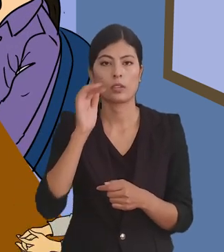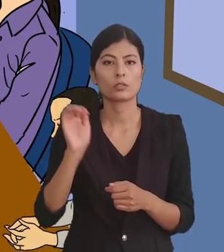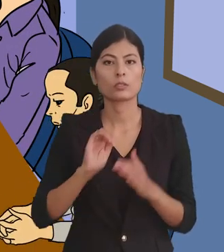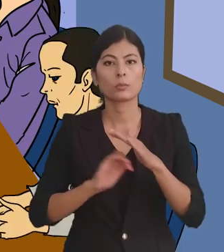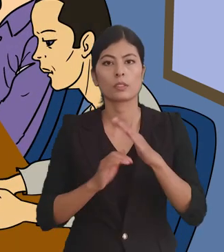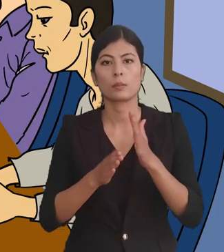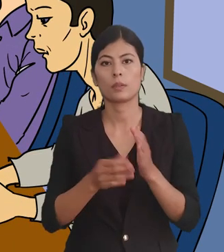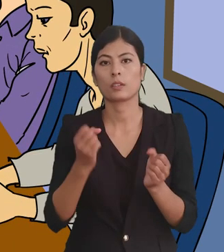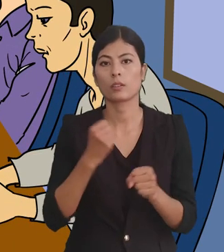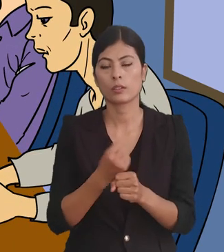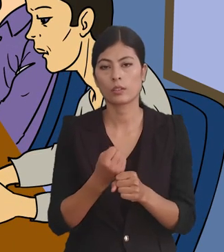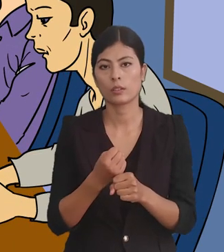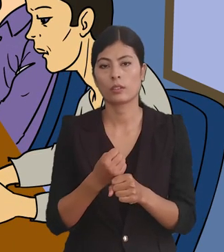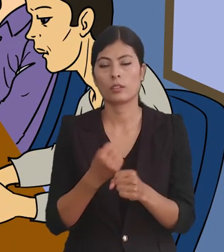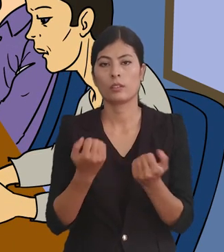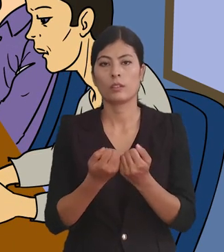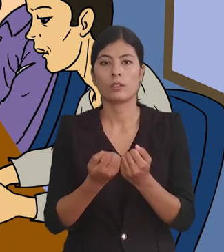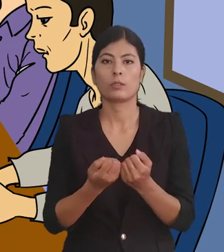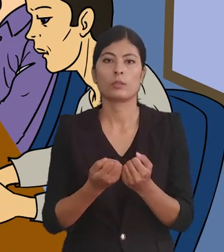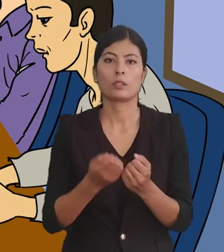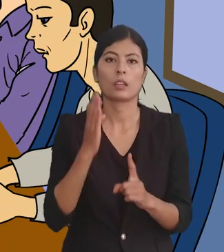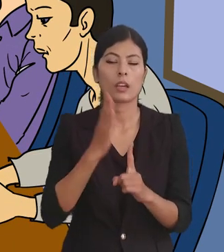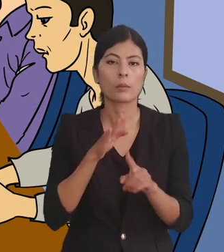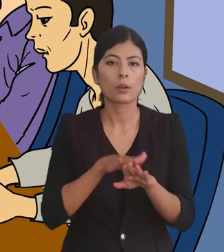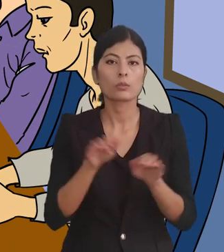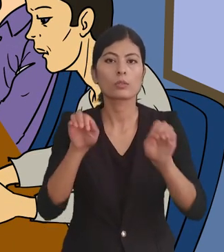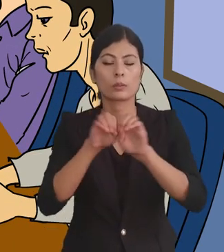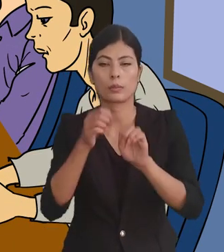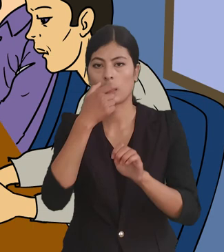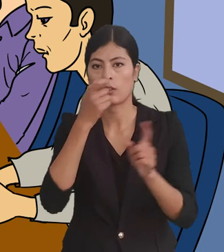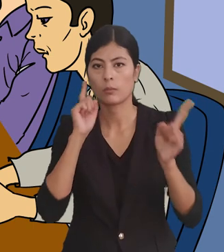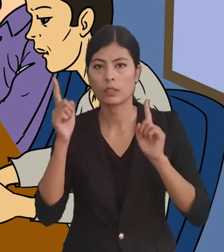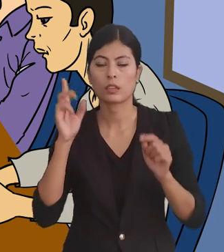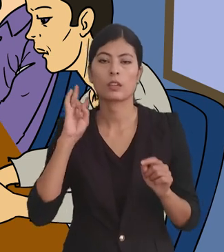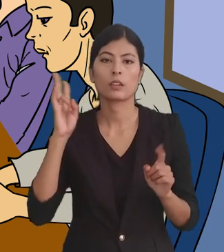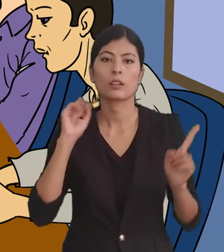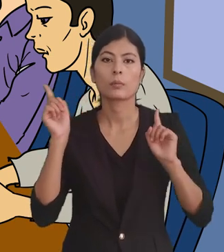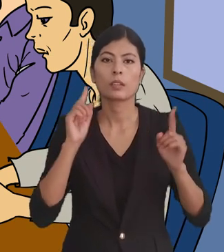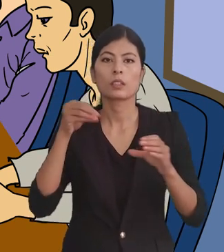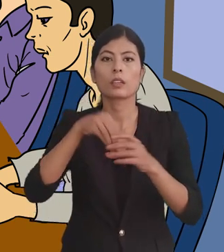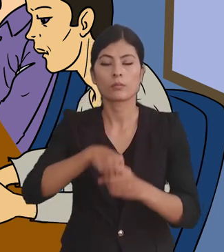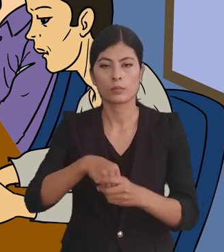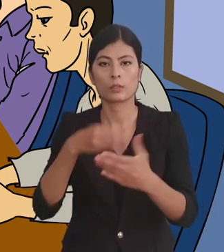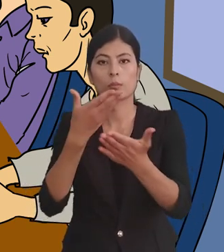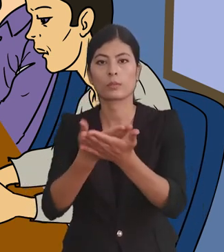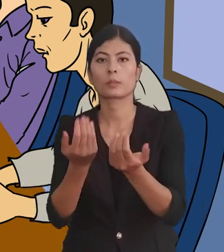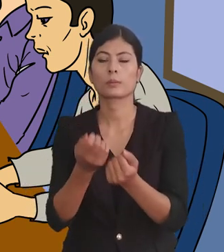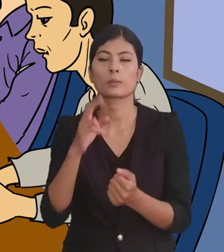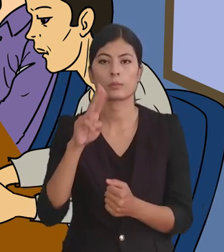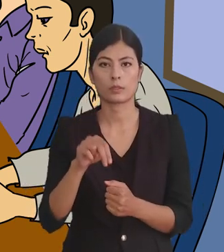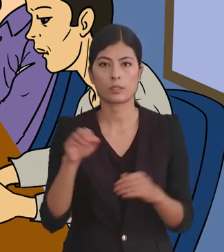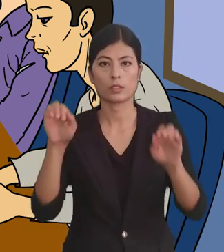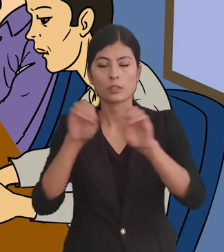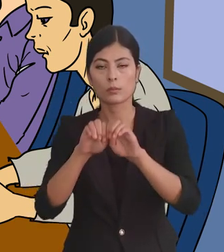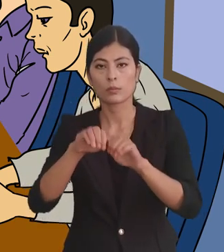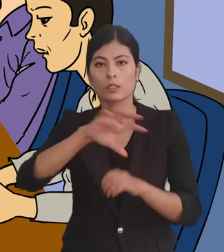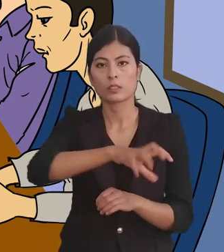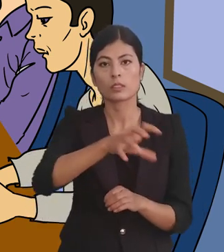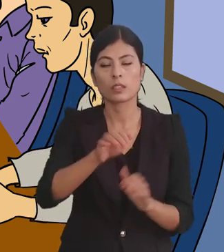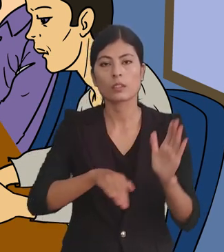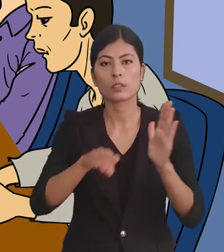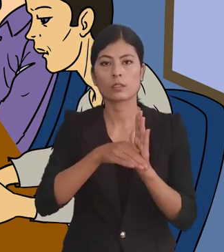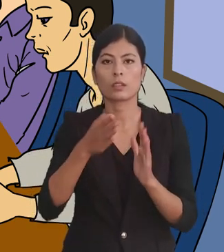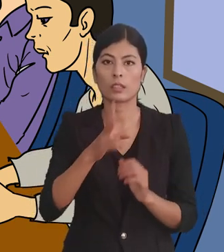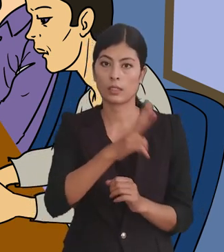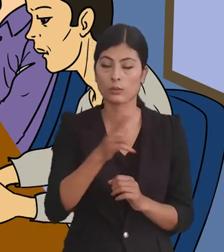काम कारवाहीको प्रतिवेदन सम्बन्धित गाउँपालिका वा नगरपालिका समक्ष पेश गर्नु पर्दछ। सम्बन्धित स्थानीय तहले